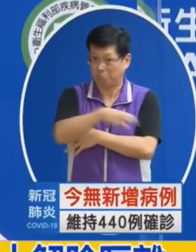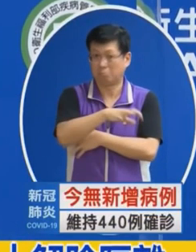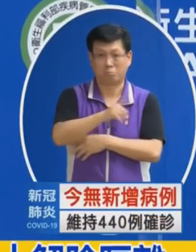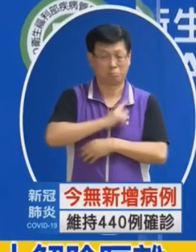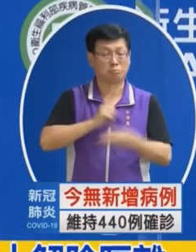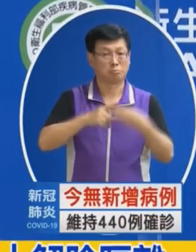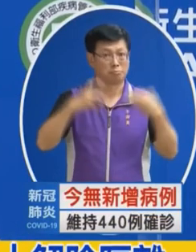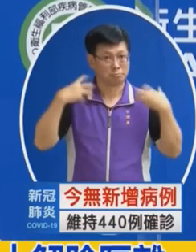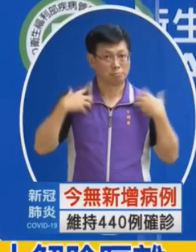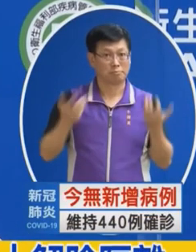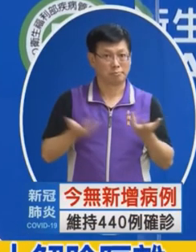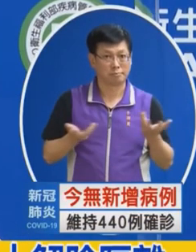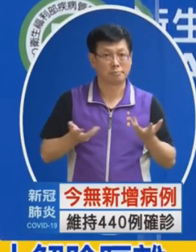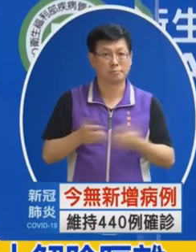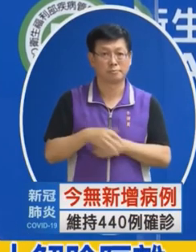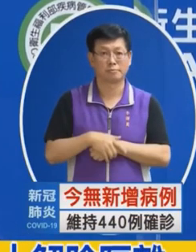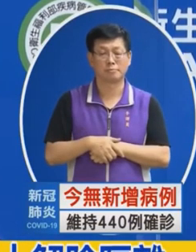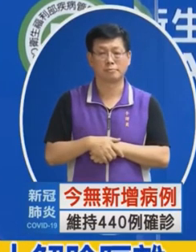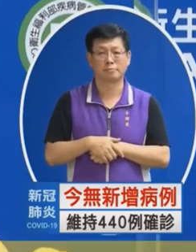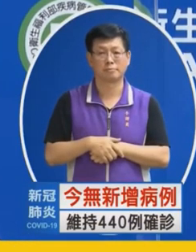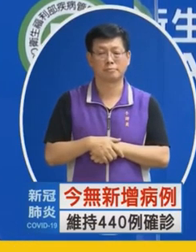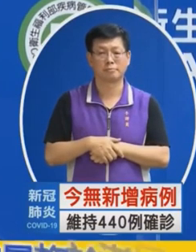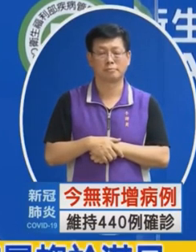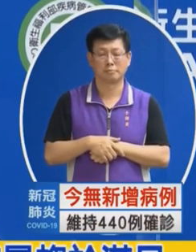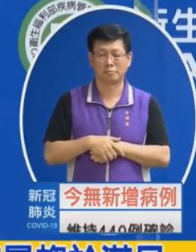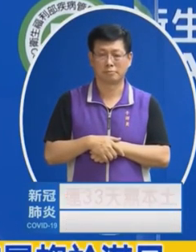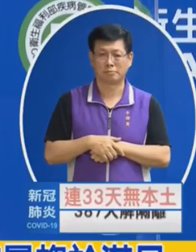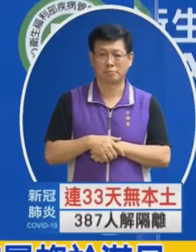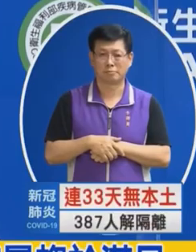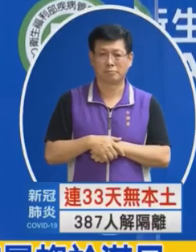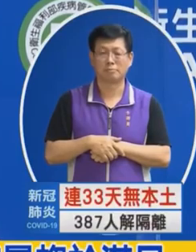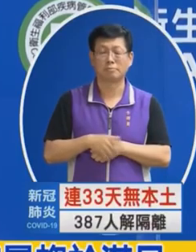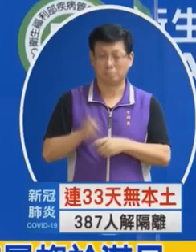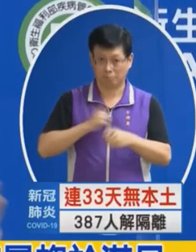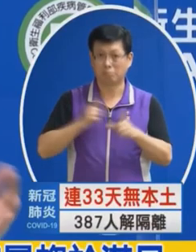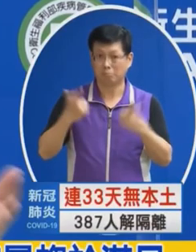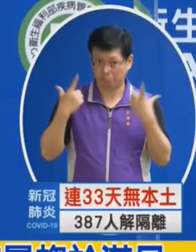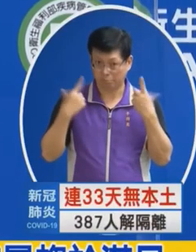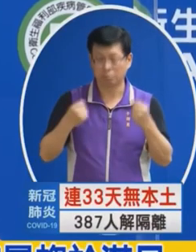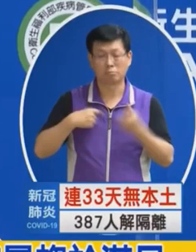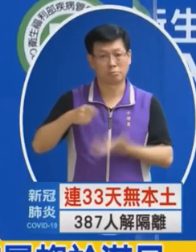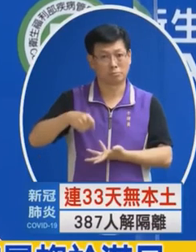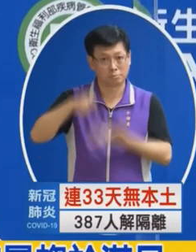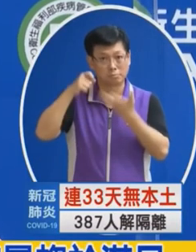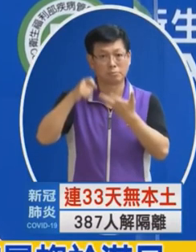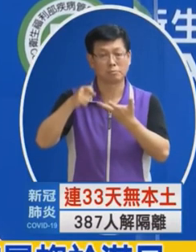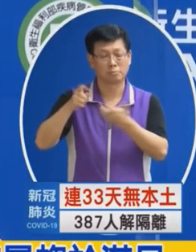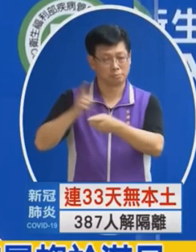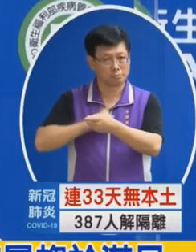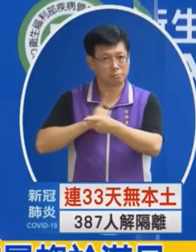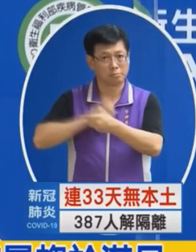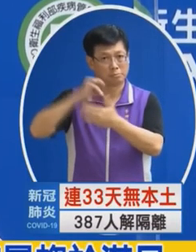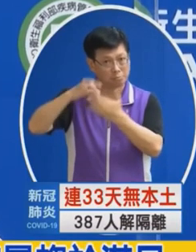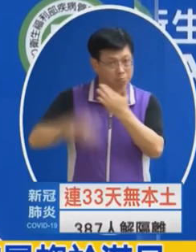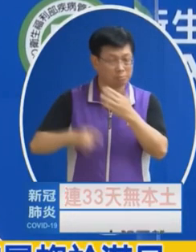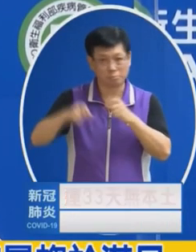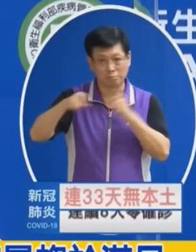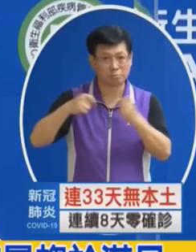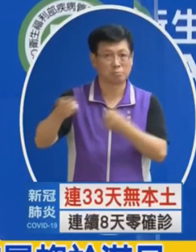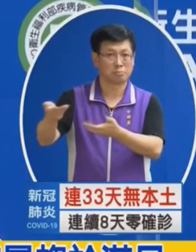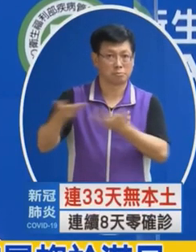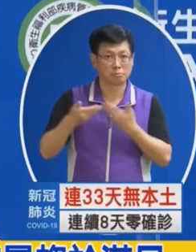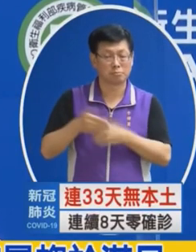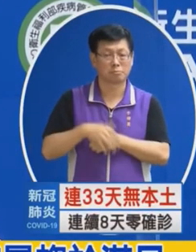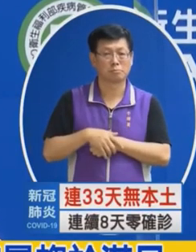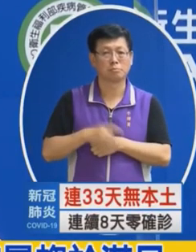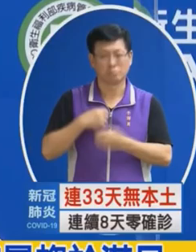主管的相关的这样的一个事业或是单位他们都已经提出他们的一个草案，